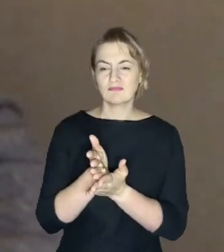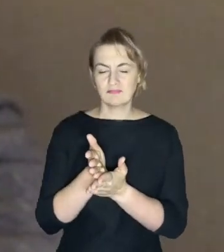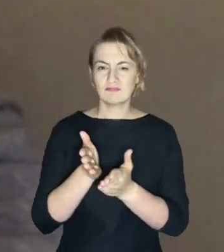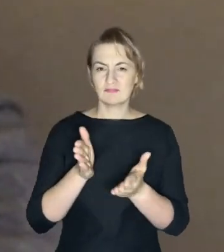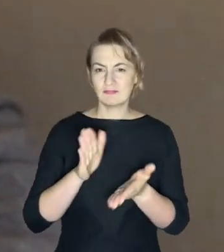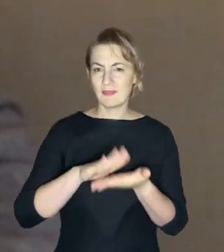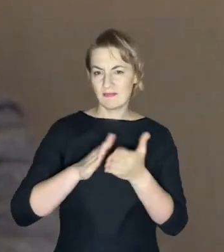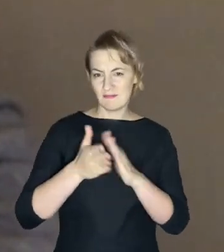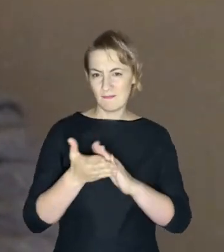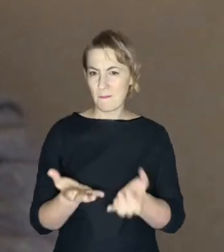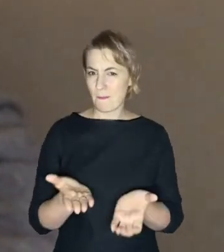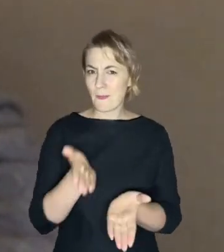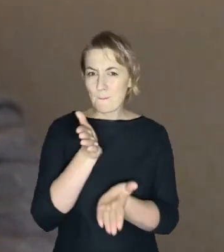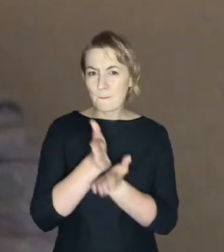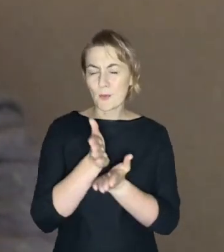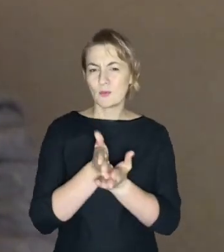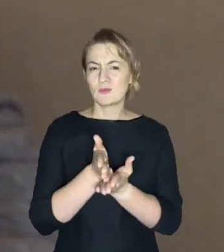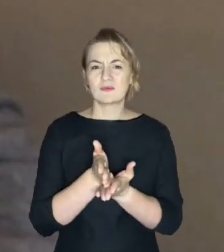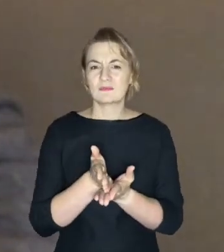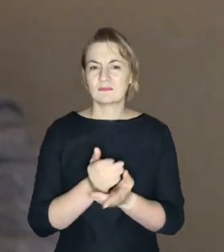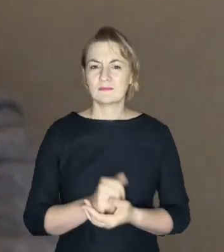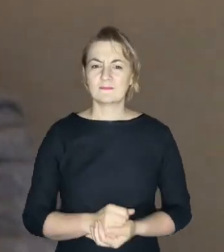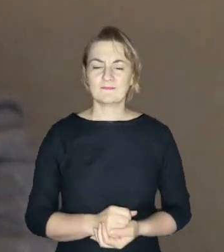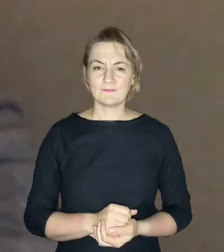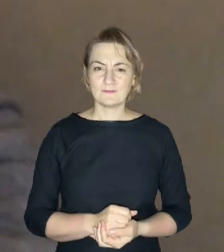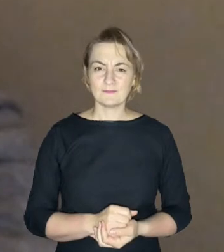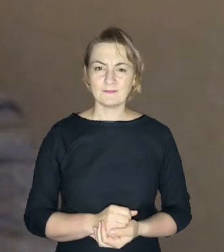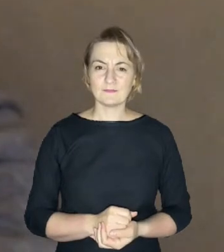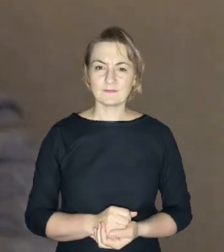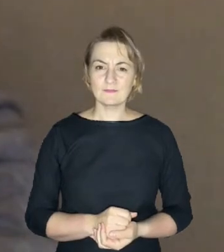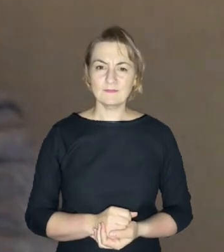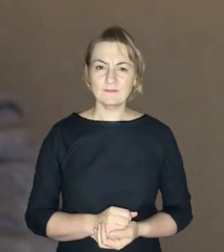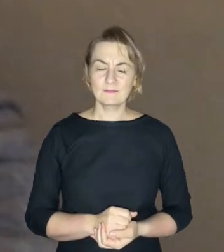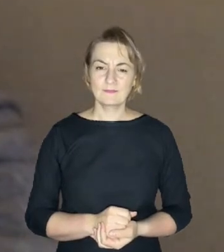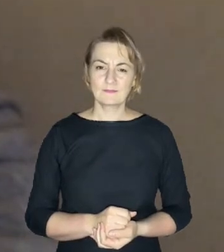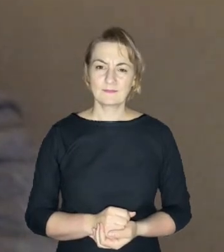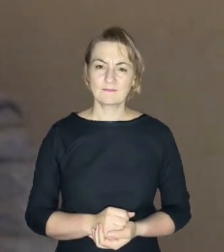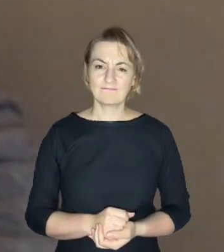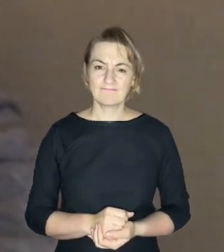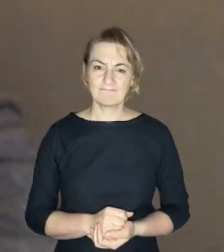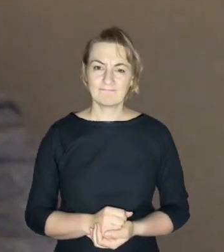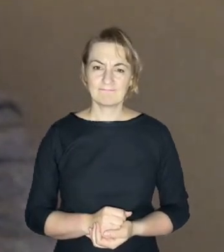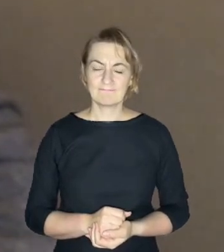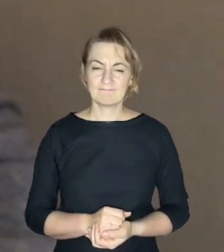pomagali w sposób bardziej efektywny i taki